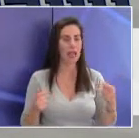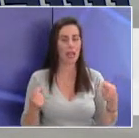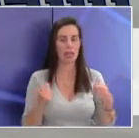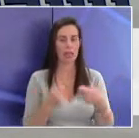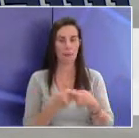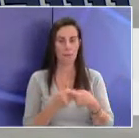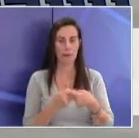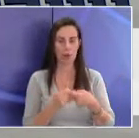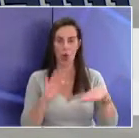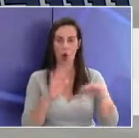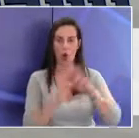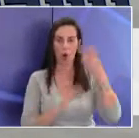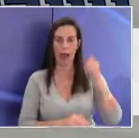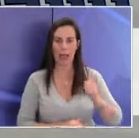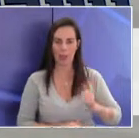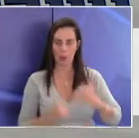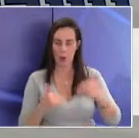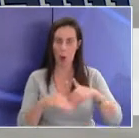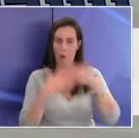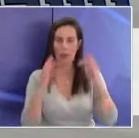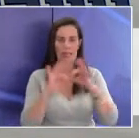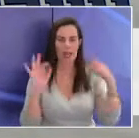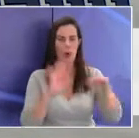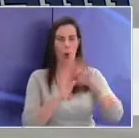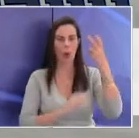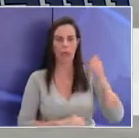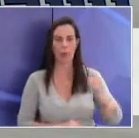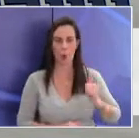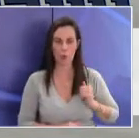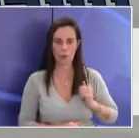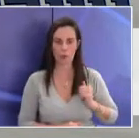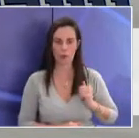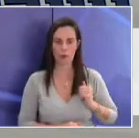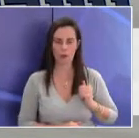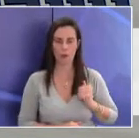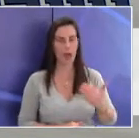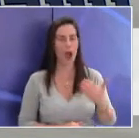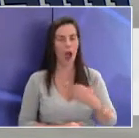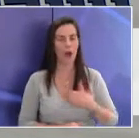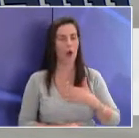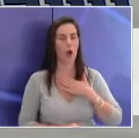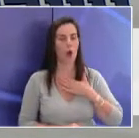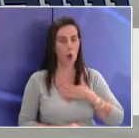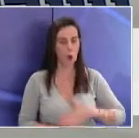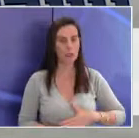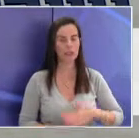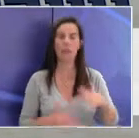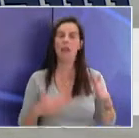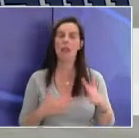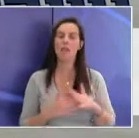לגבי חוק הגיוס, כי מהבוקר התחלנו עם חוק הגיוס, אנחנו רוצים להיוודא